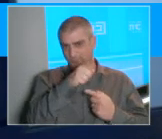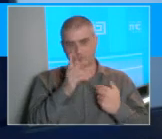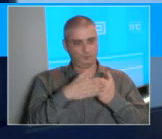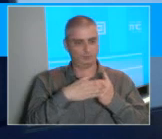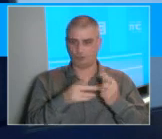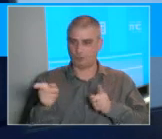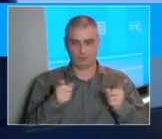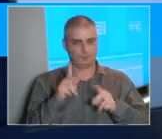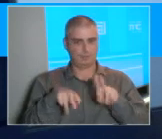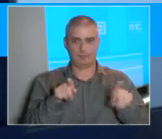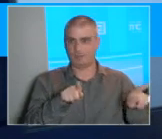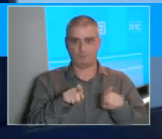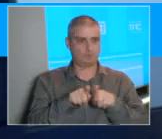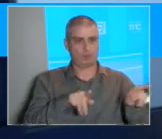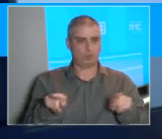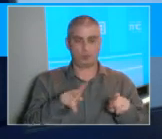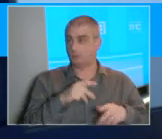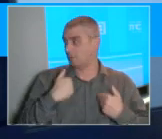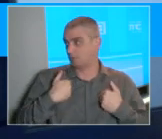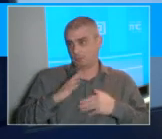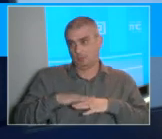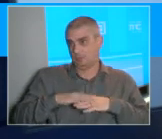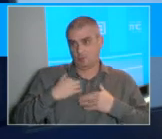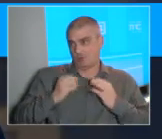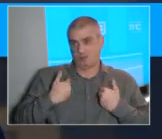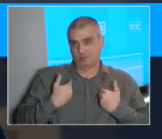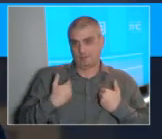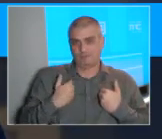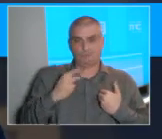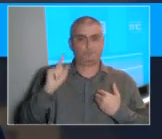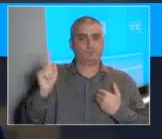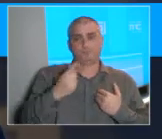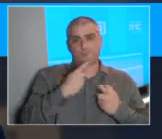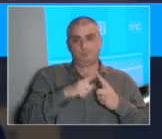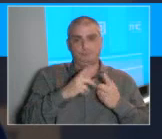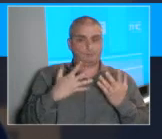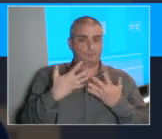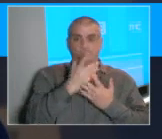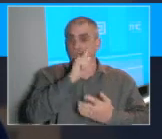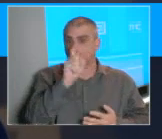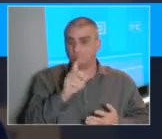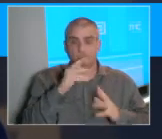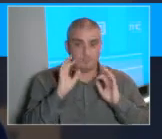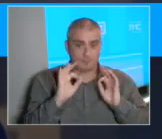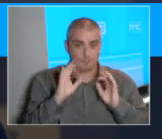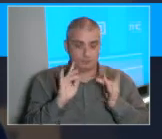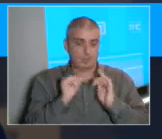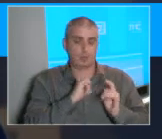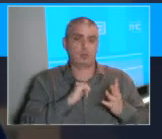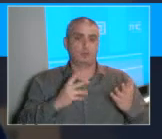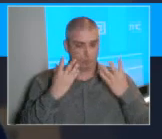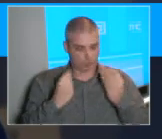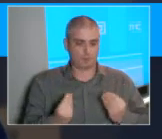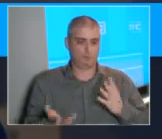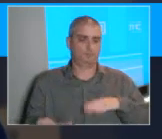ואשתו עוסקים באותו נושא. קודם כל אני לא עורך דין, אבל כולנו באיזשהו מארג, ויכול להיות, אם באמת יש לו ניגוד עניינים, אז טוב